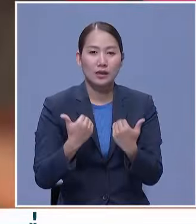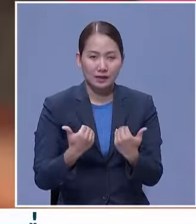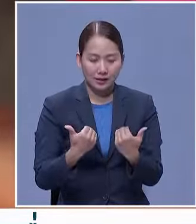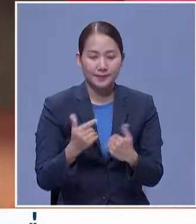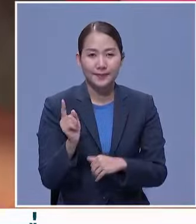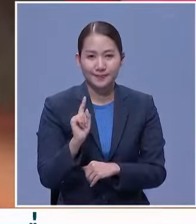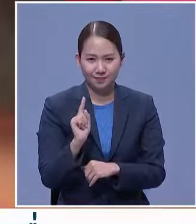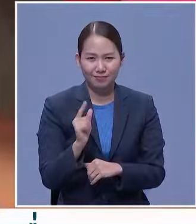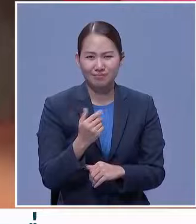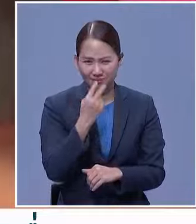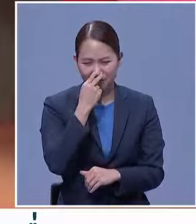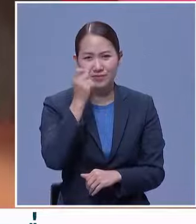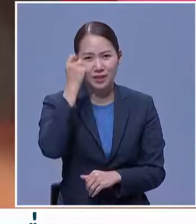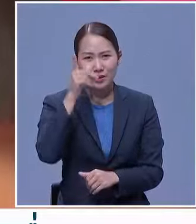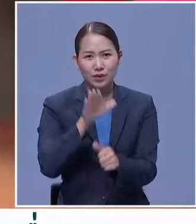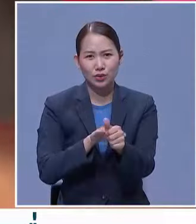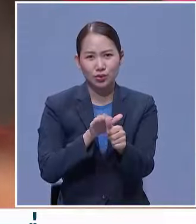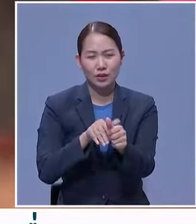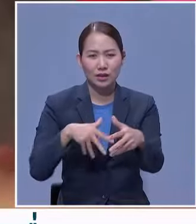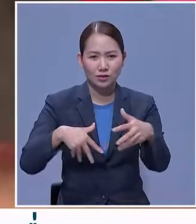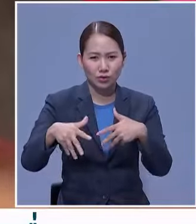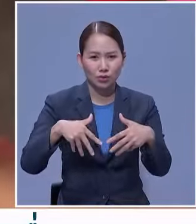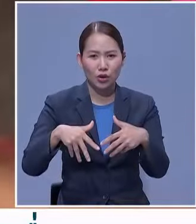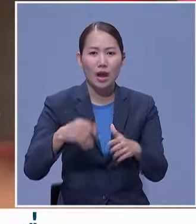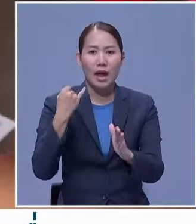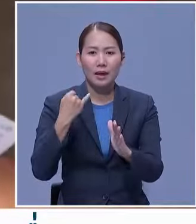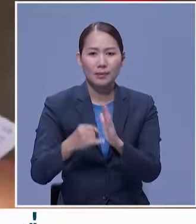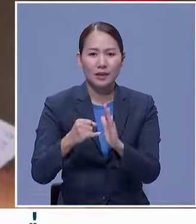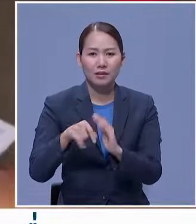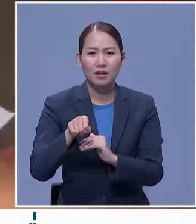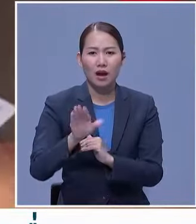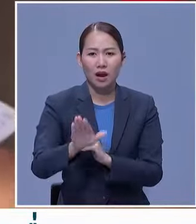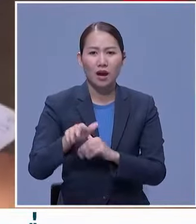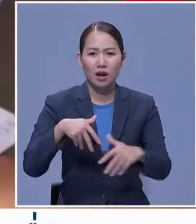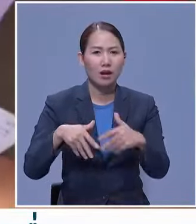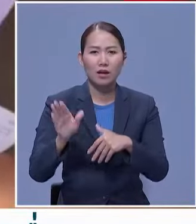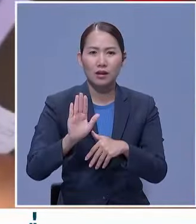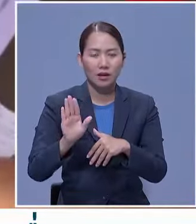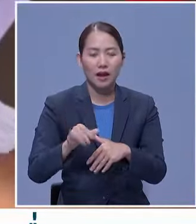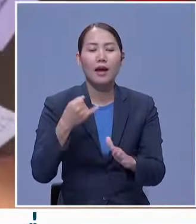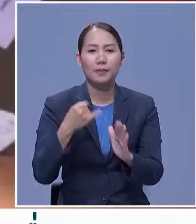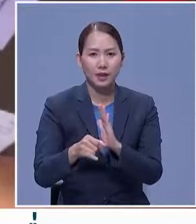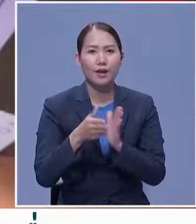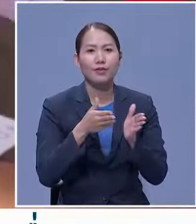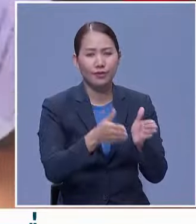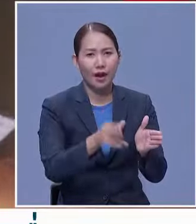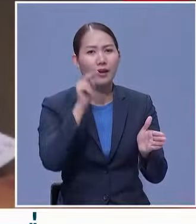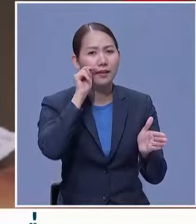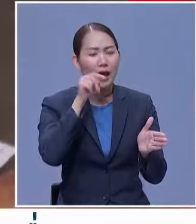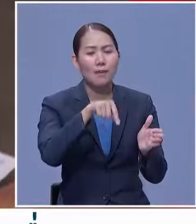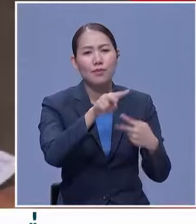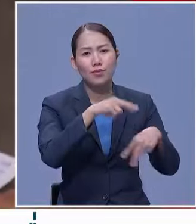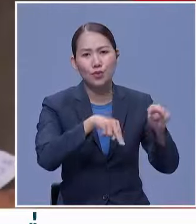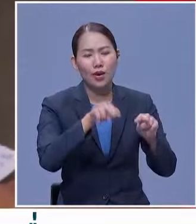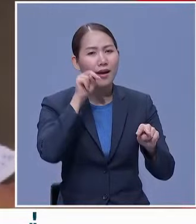ราะจากที่ดูไม่ใช่ความผิดของชาวบ้านแต่เป็นความบกพร่องของกองประปาเทศบาลเมืองบัวใหญ่เองซึ่งถ้าเป็นไปได้อยากให้